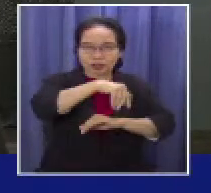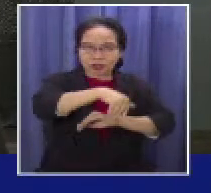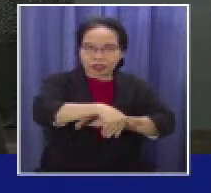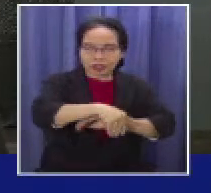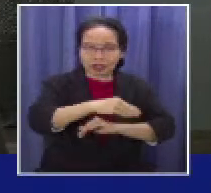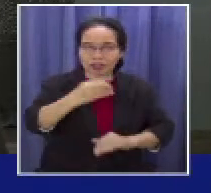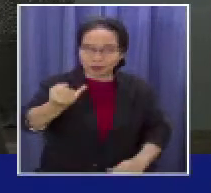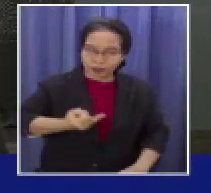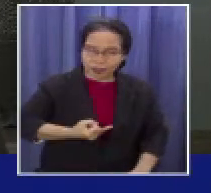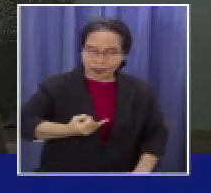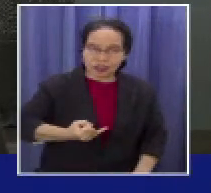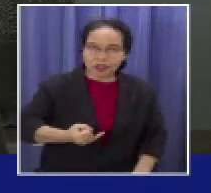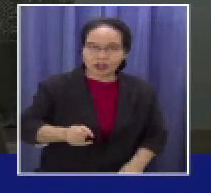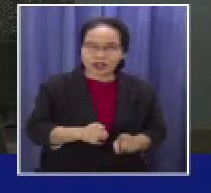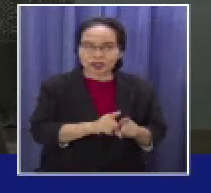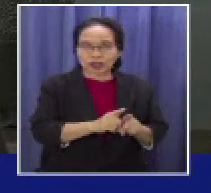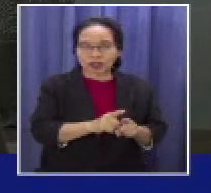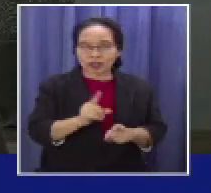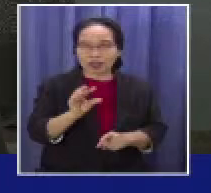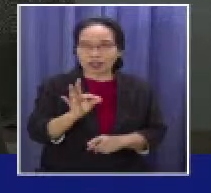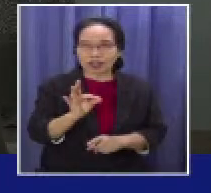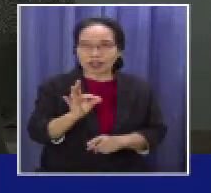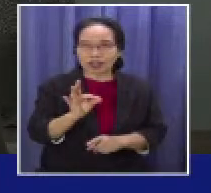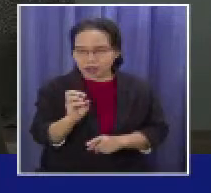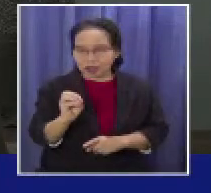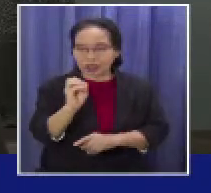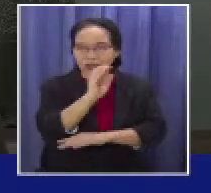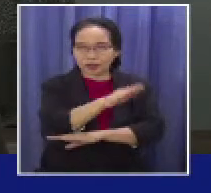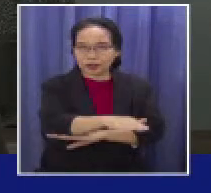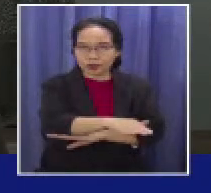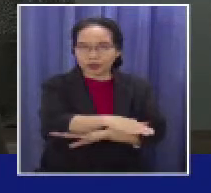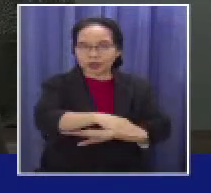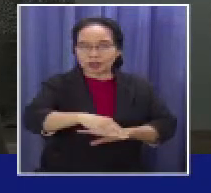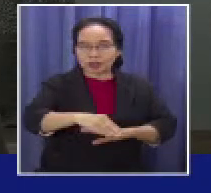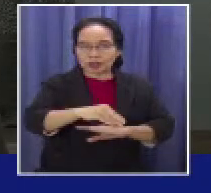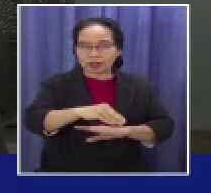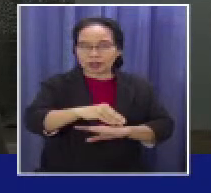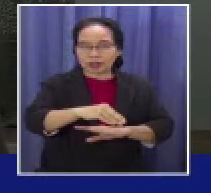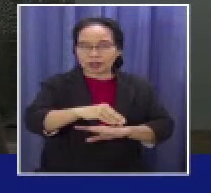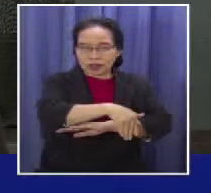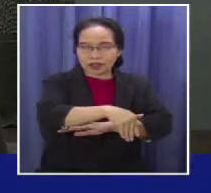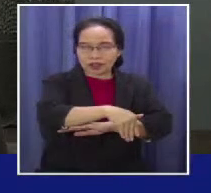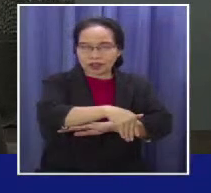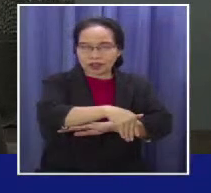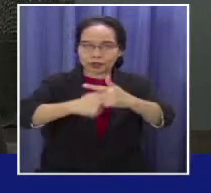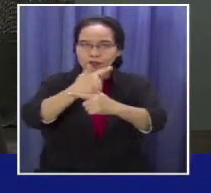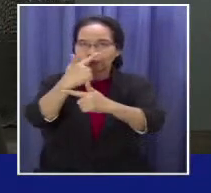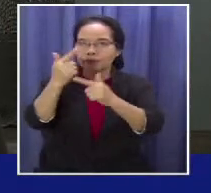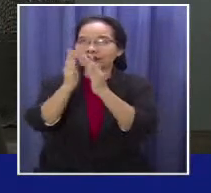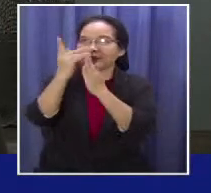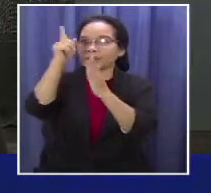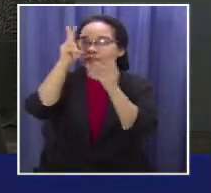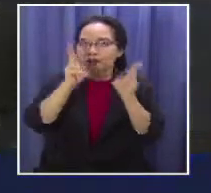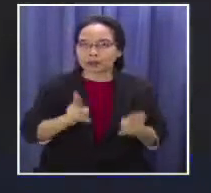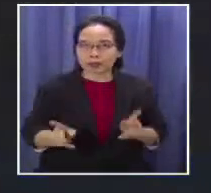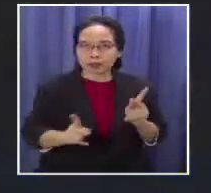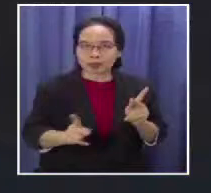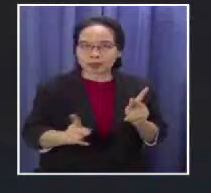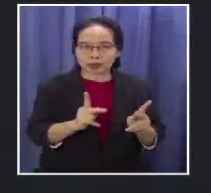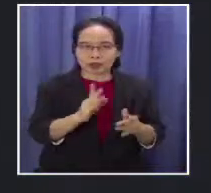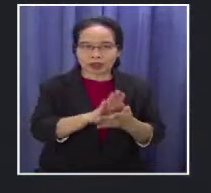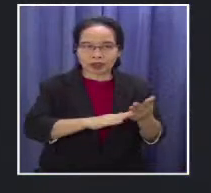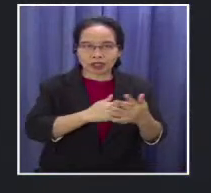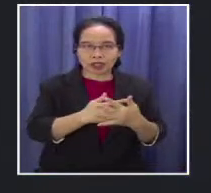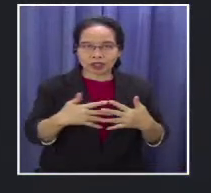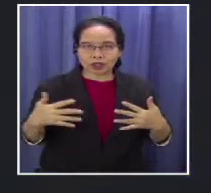ensia yɛn Awurade Yesu Kristo mmara nsɛm abi o wasedan ka Awurade na mo amoka yɛn ho nyinaa